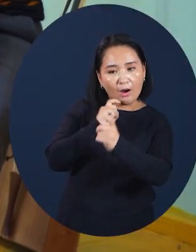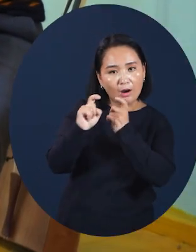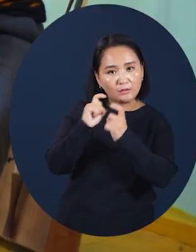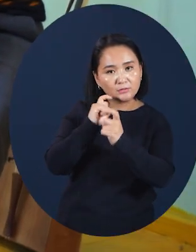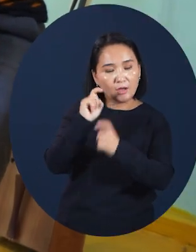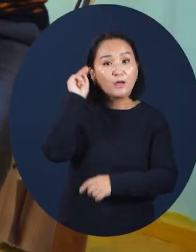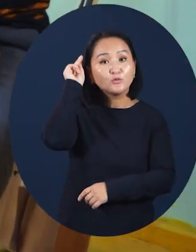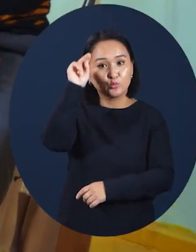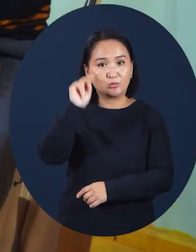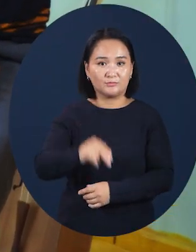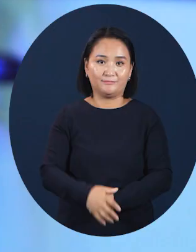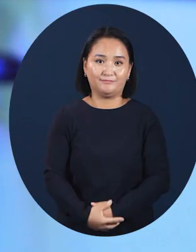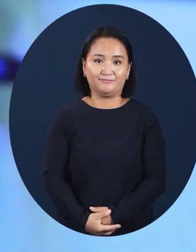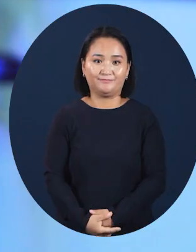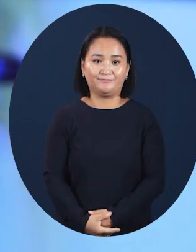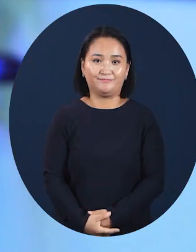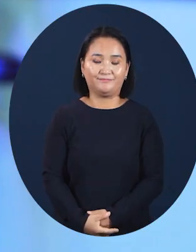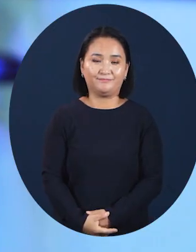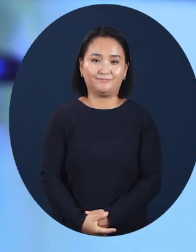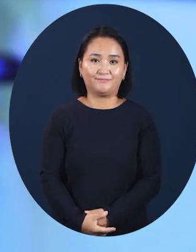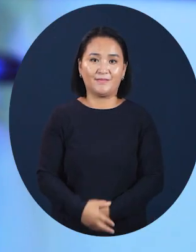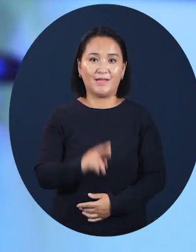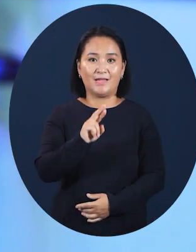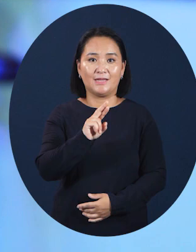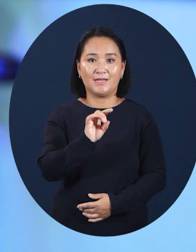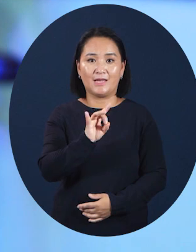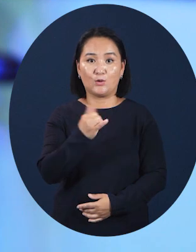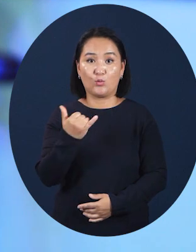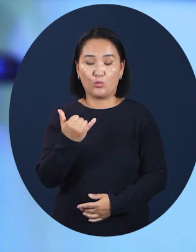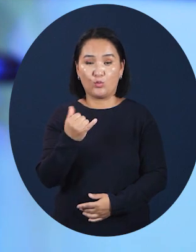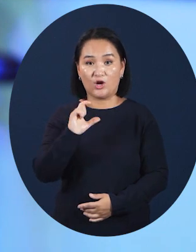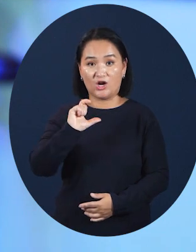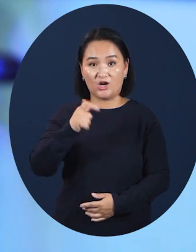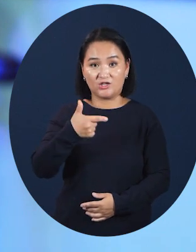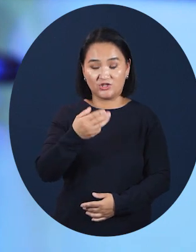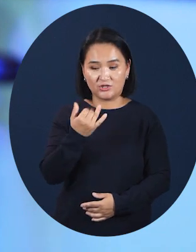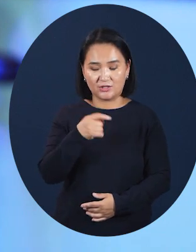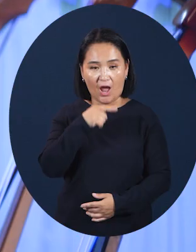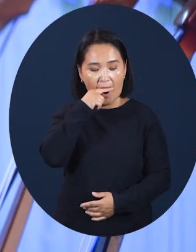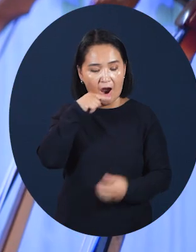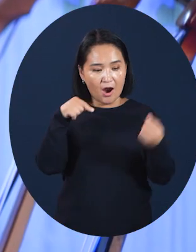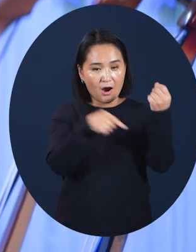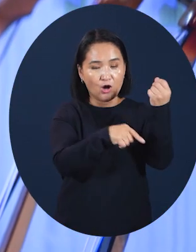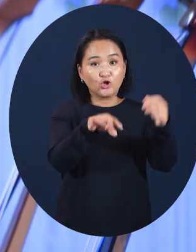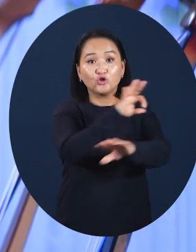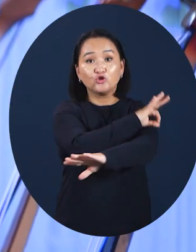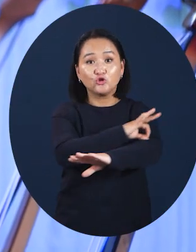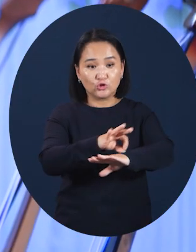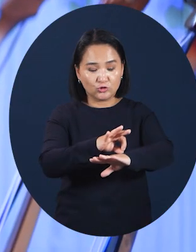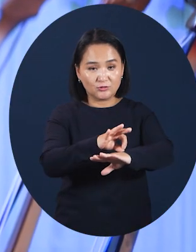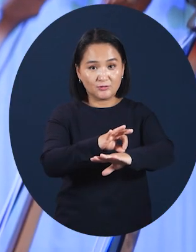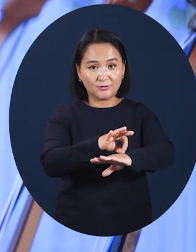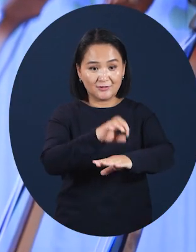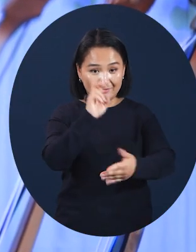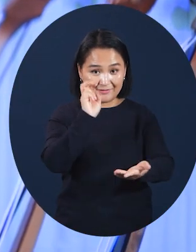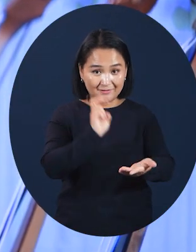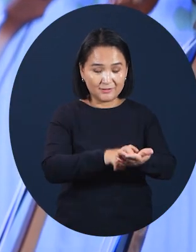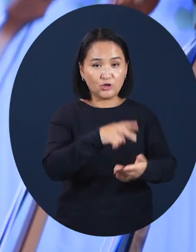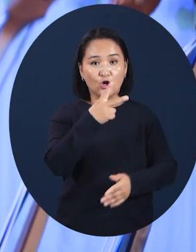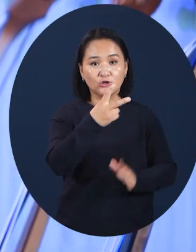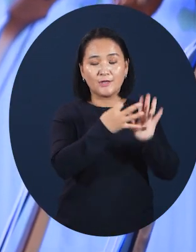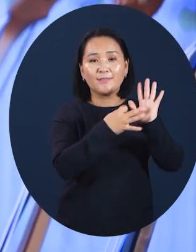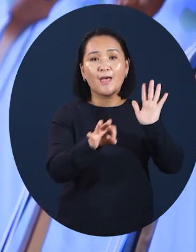суралцсан. Энэ яруу ихшгэлэн гээд морин уурын төсөл хэрэгжээд 2800 мөнгө төгрөг орж ирсэнээс бол